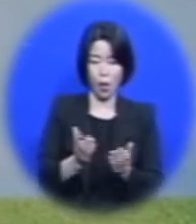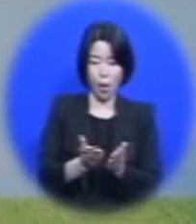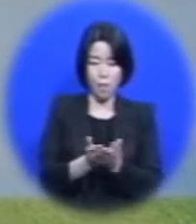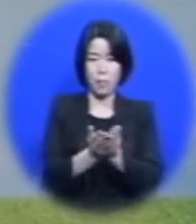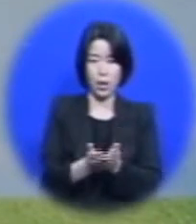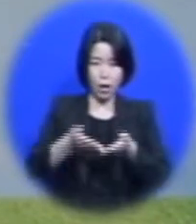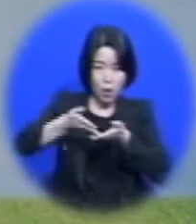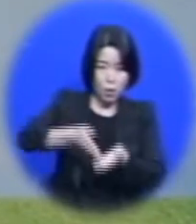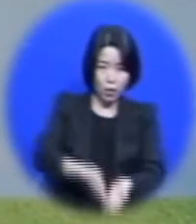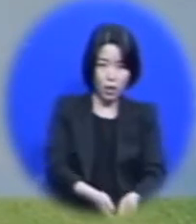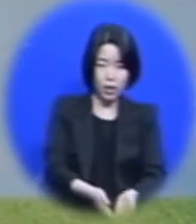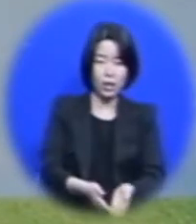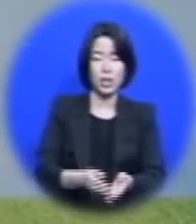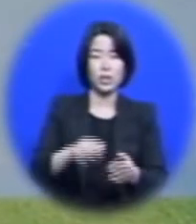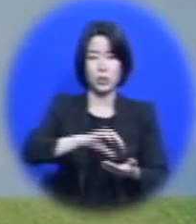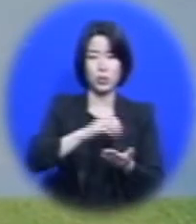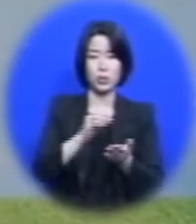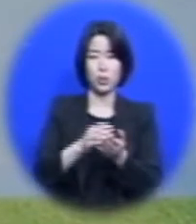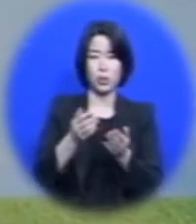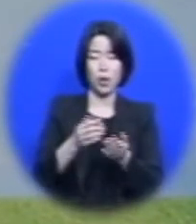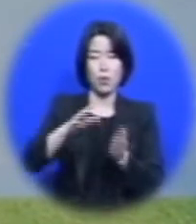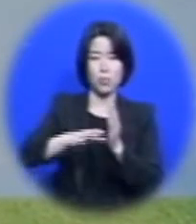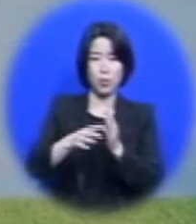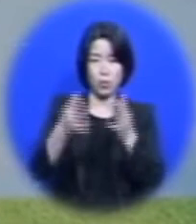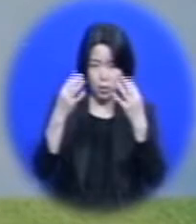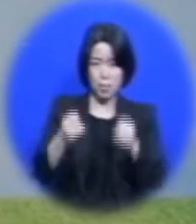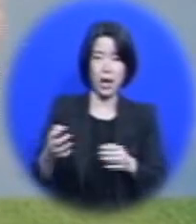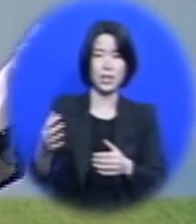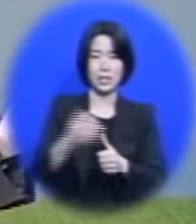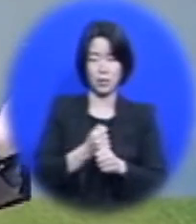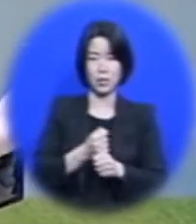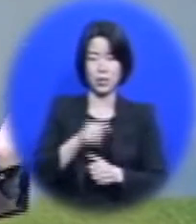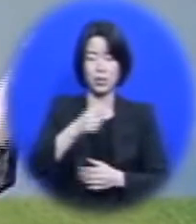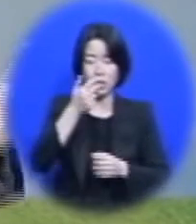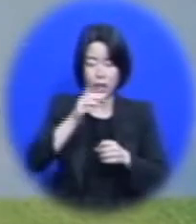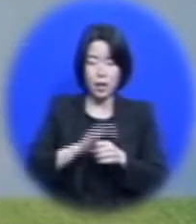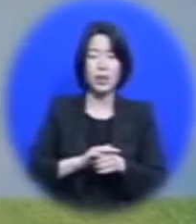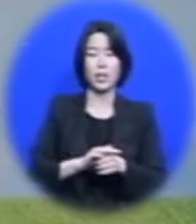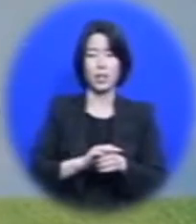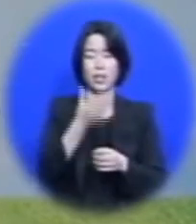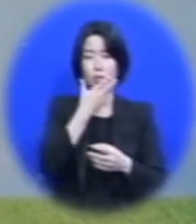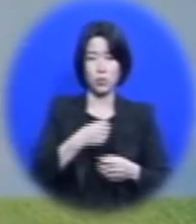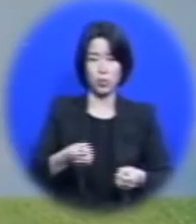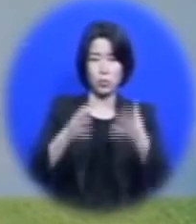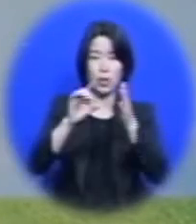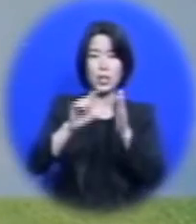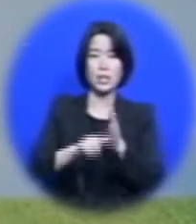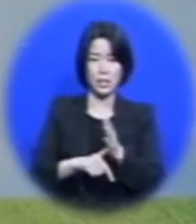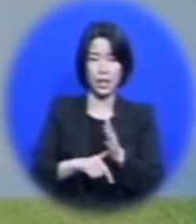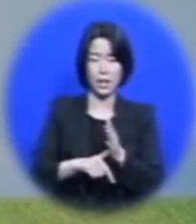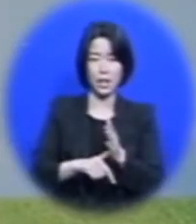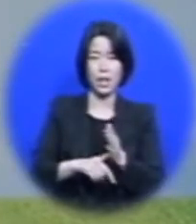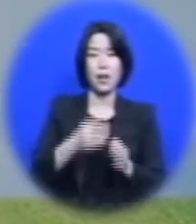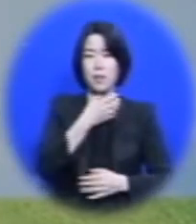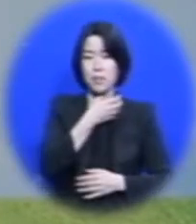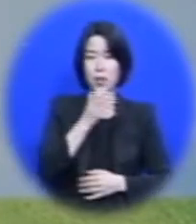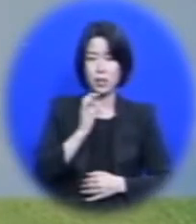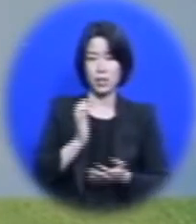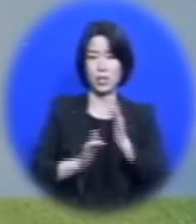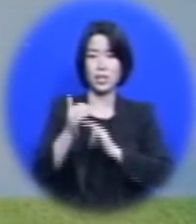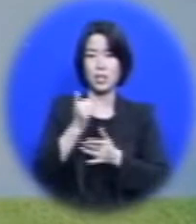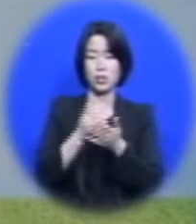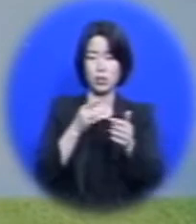가라앉을 정도로 고기가 많이 잡혔습니다. 그 기가 막힌 정말 축복의 시간에 베드로는